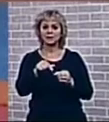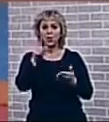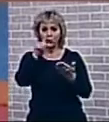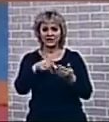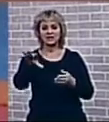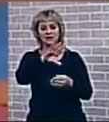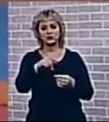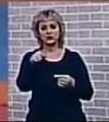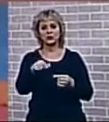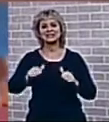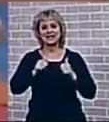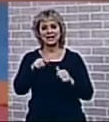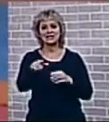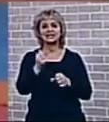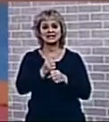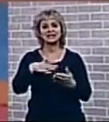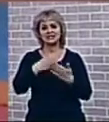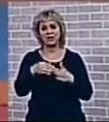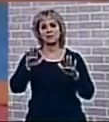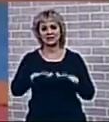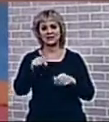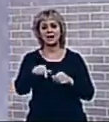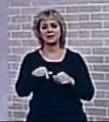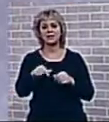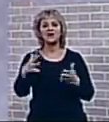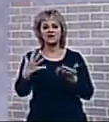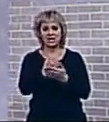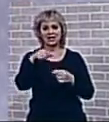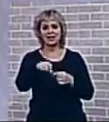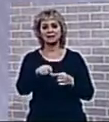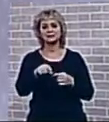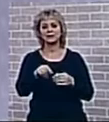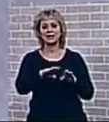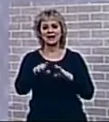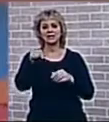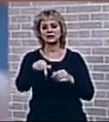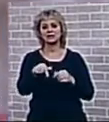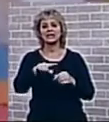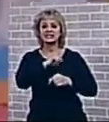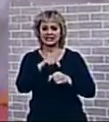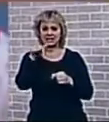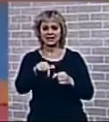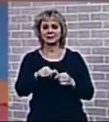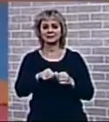уверенно все стало на свои места и выиграл. Радоваться, да. Сильно.